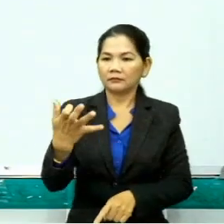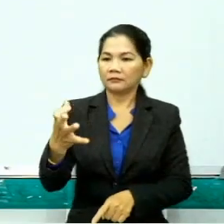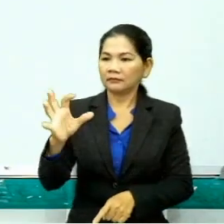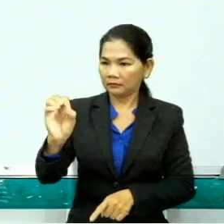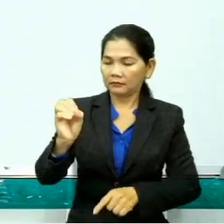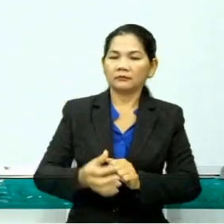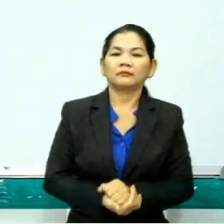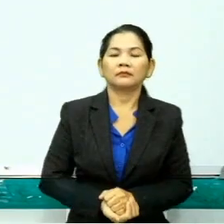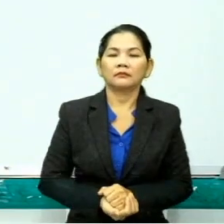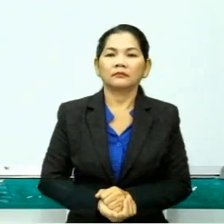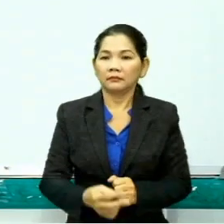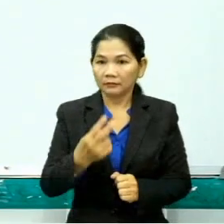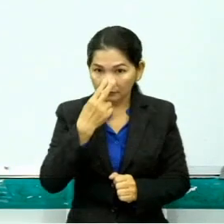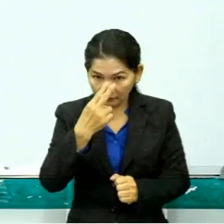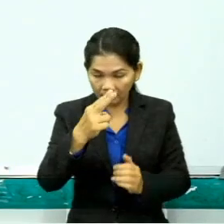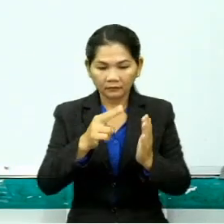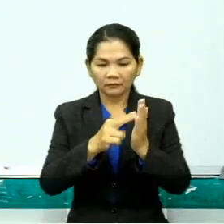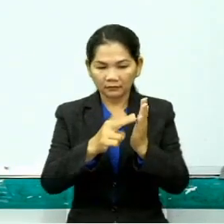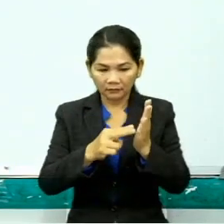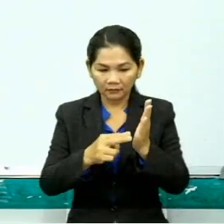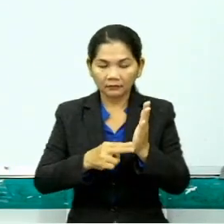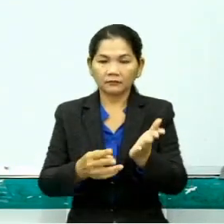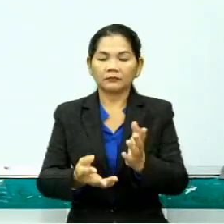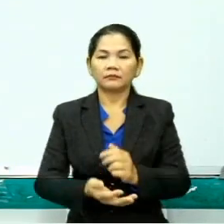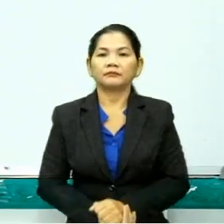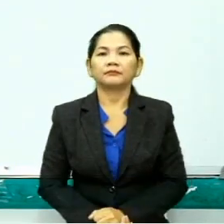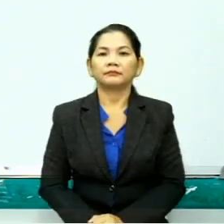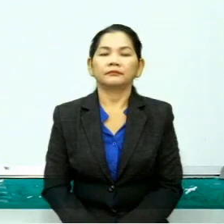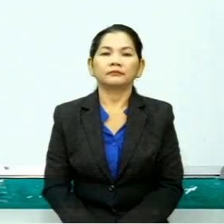con. Chà con đừng khuyên ạ tập bật.